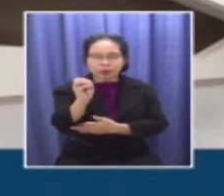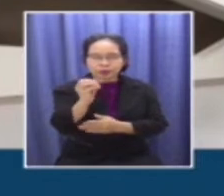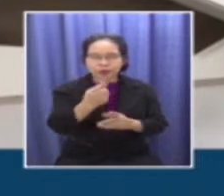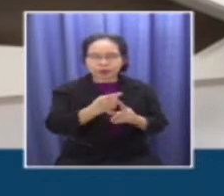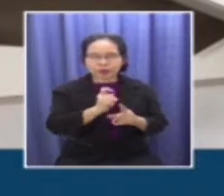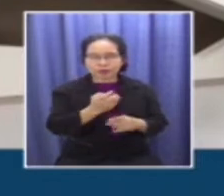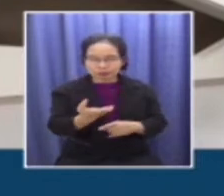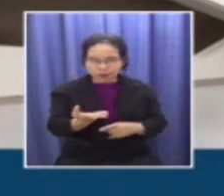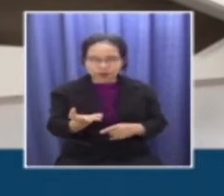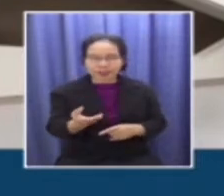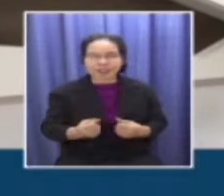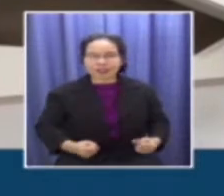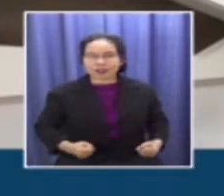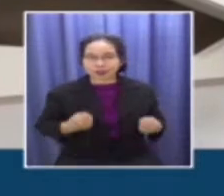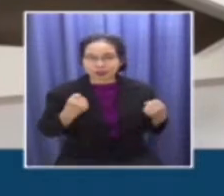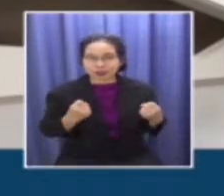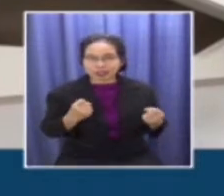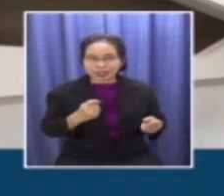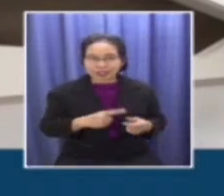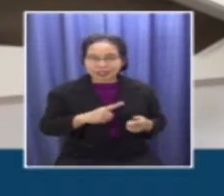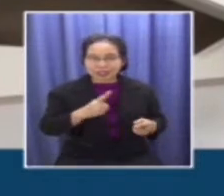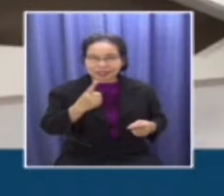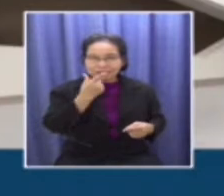anen ka atia de enyepe